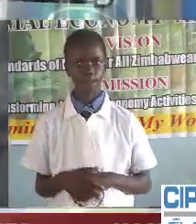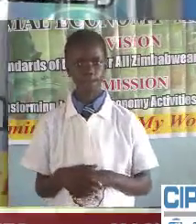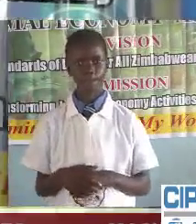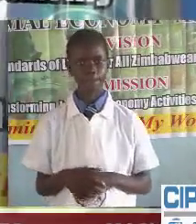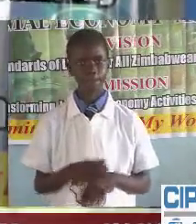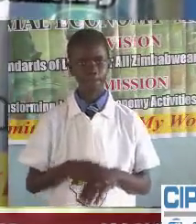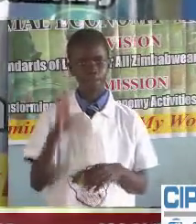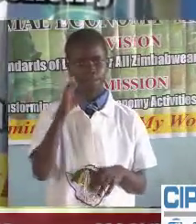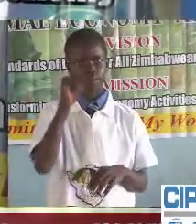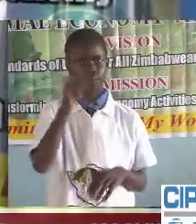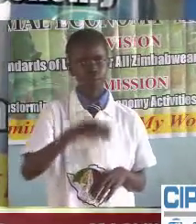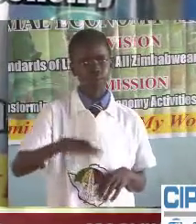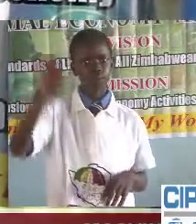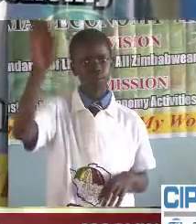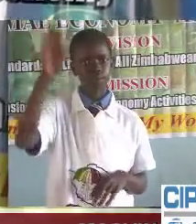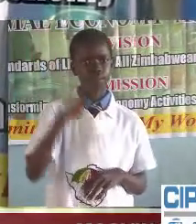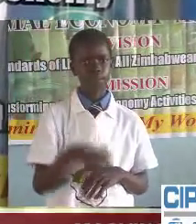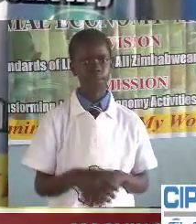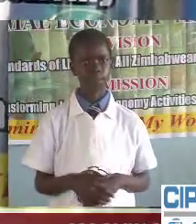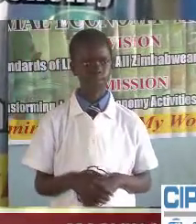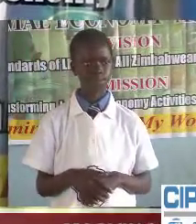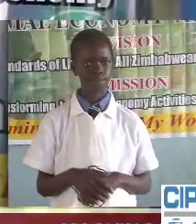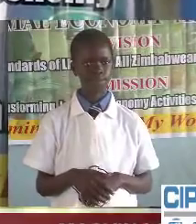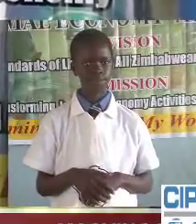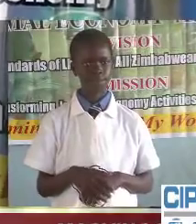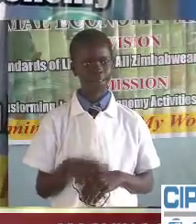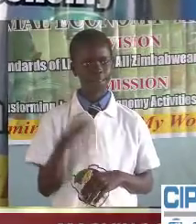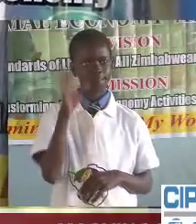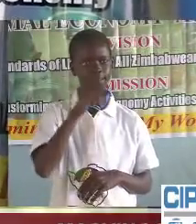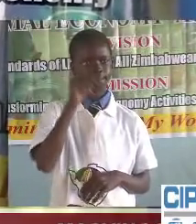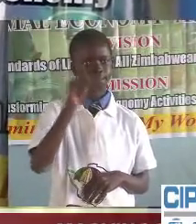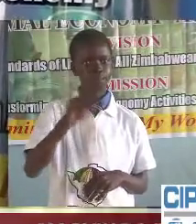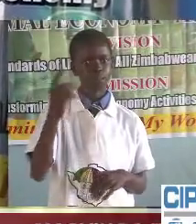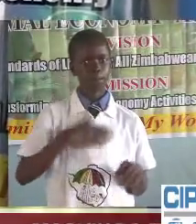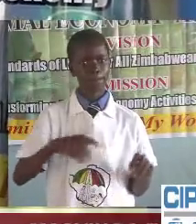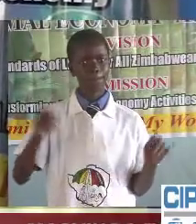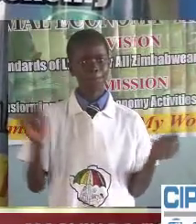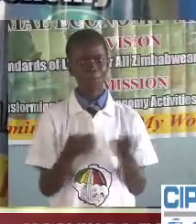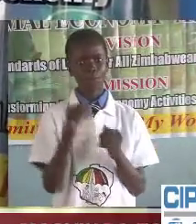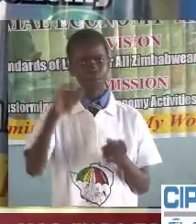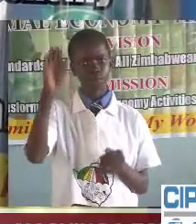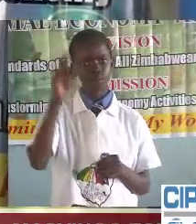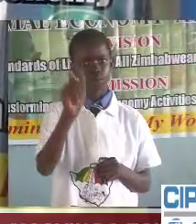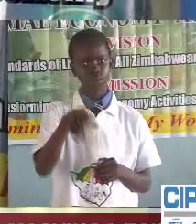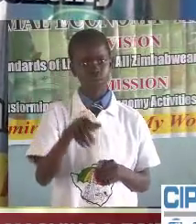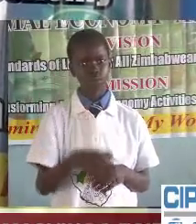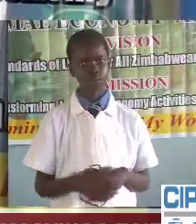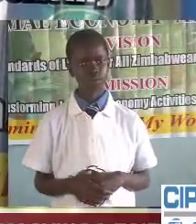ukasunza ruoko rwako ukaona microphone yasvika pauri unokwanisa kusumuka.